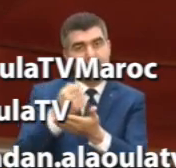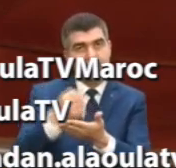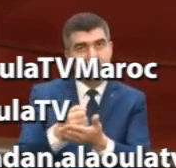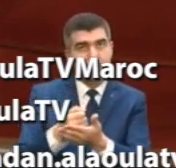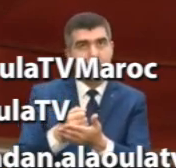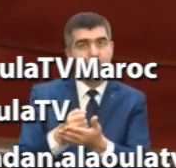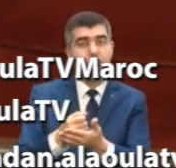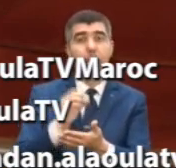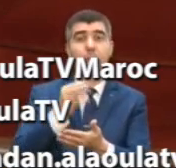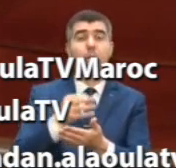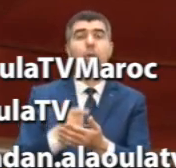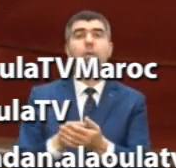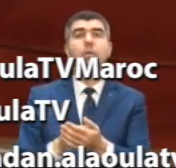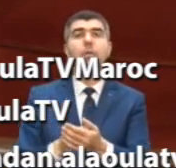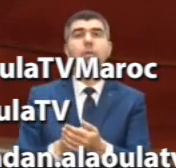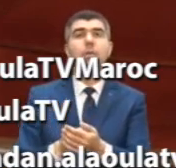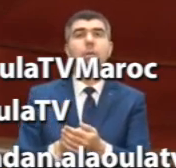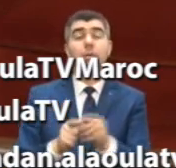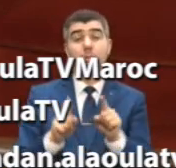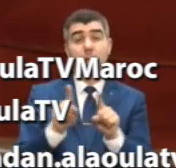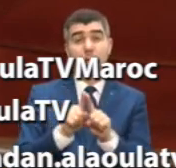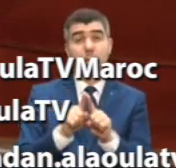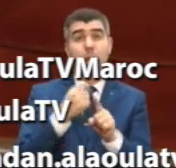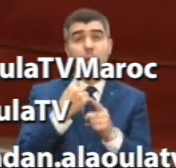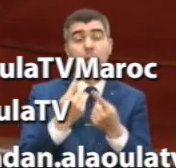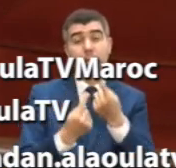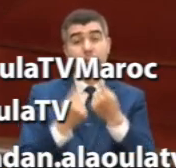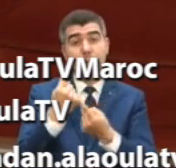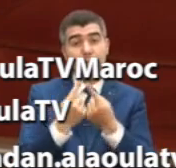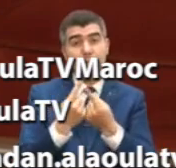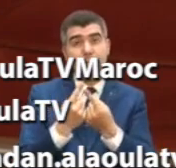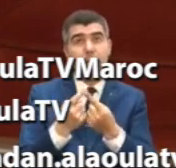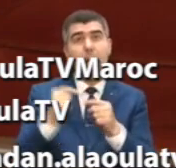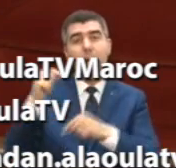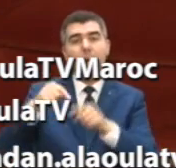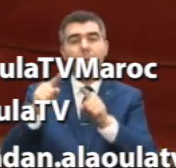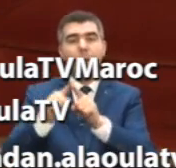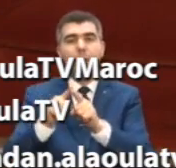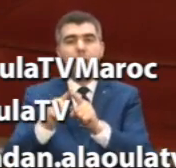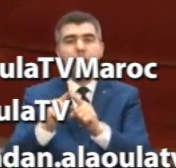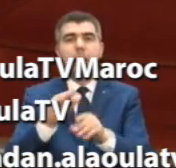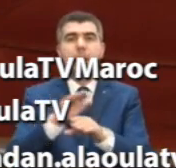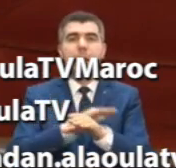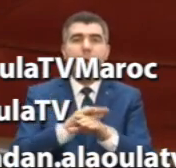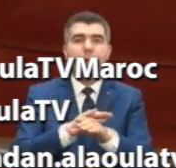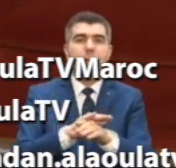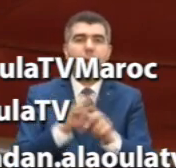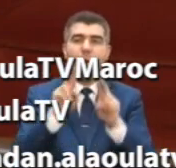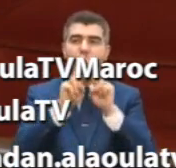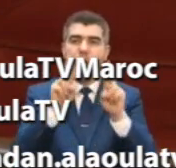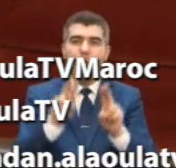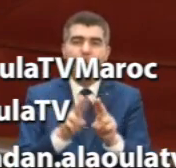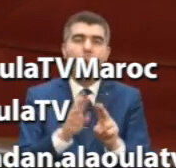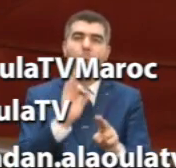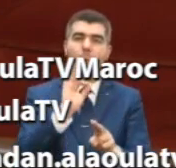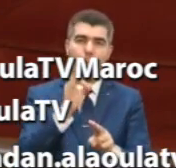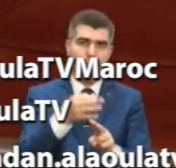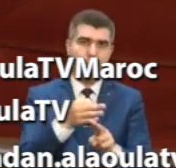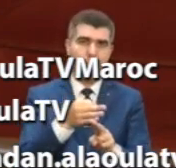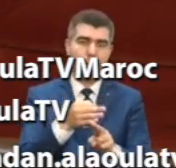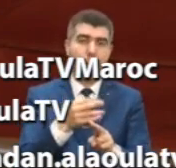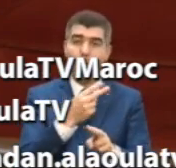ما يمنعش أن تصفر في شخص واحد الكفاءة والانتماء السياسي، لا شيء يمنعه من